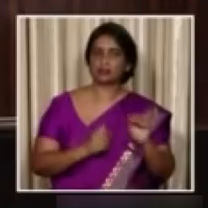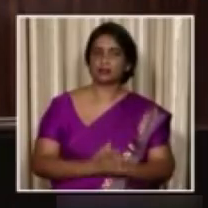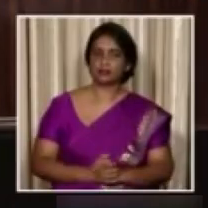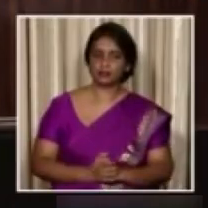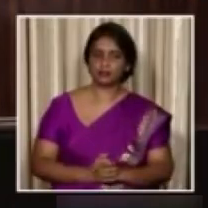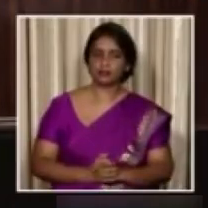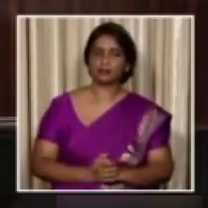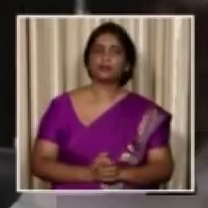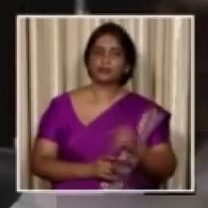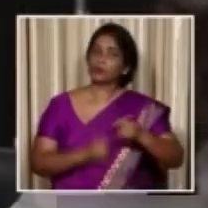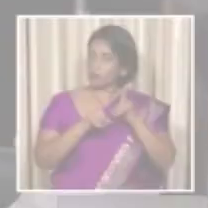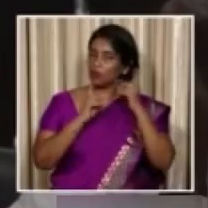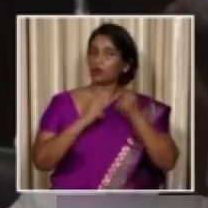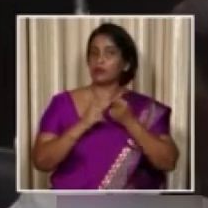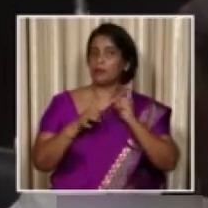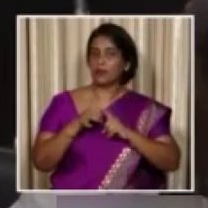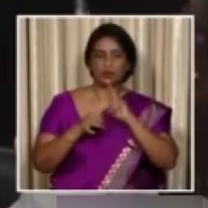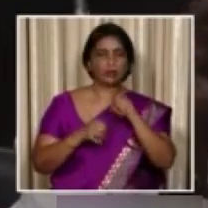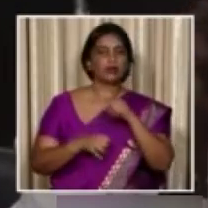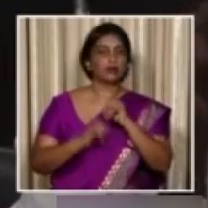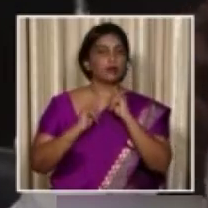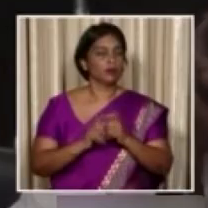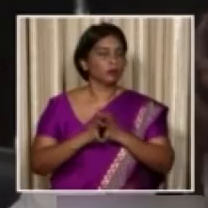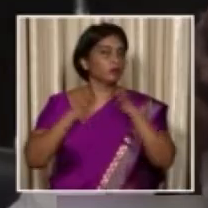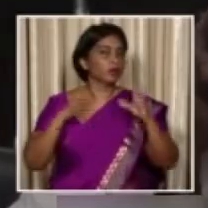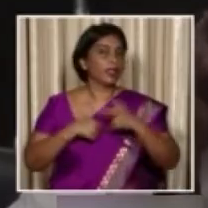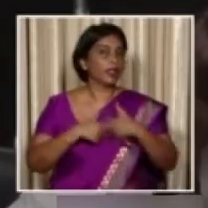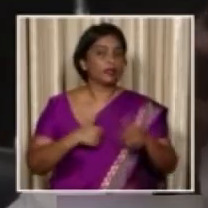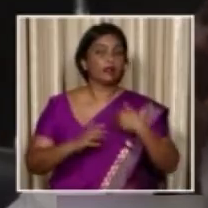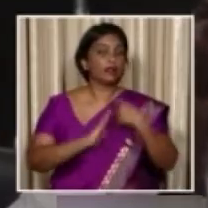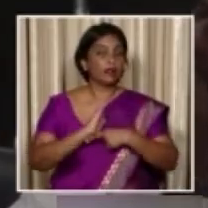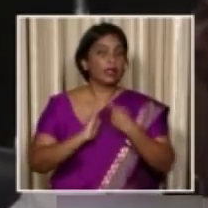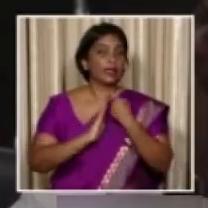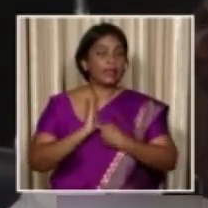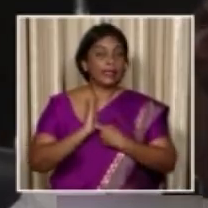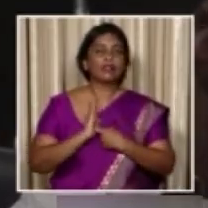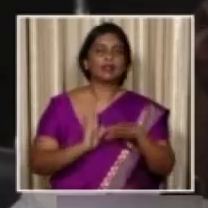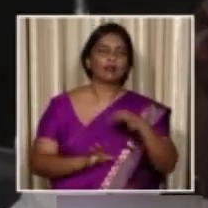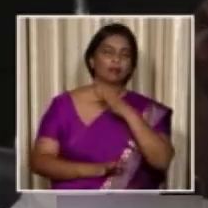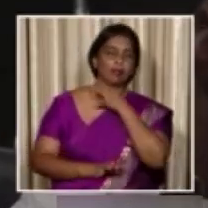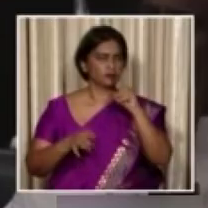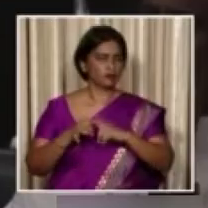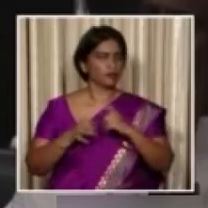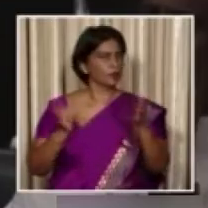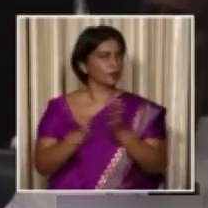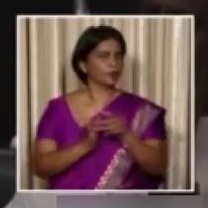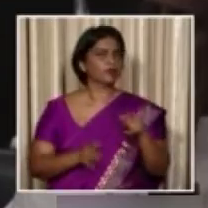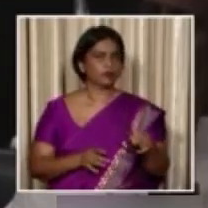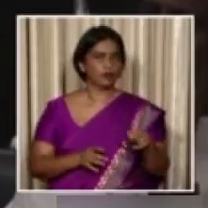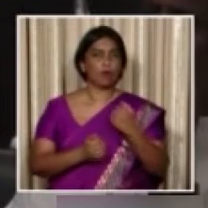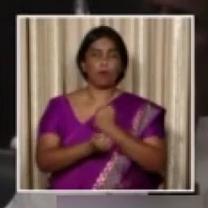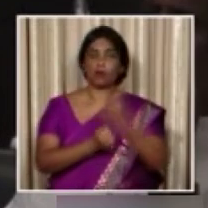නිදහස්. මම ඒකටම අදාළ තව ප්‍රශ්නයක් කියනවා. මේ අපරාධ වැඩි වෙන්න හේතුව මොකද්ද? අප රටේ අපරාධ නීති අද විහිළුවකට ගණන් අරගන්න සමහරු. මේක